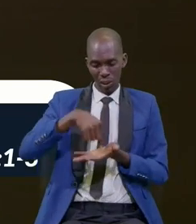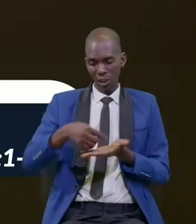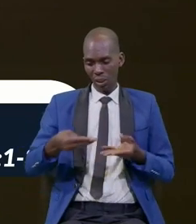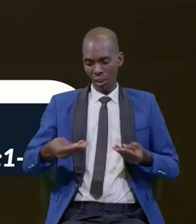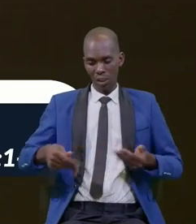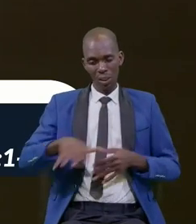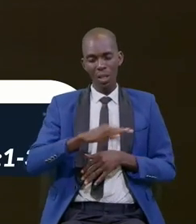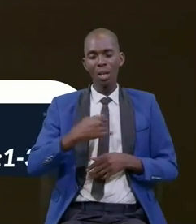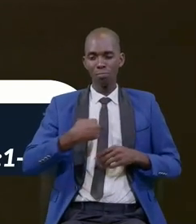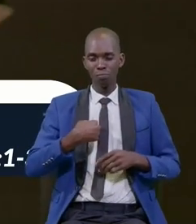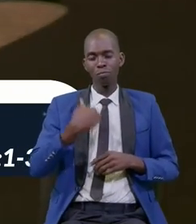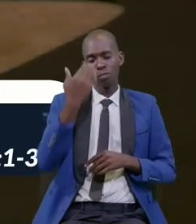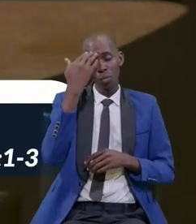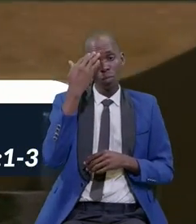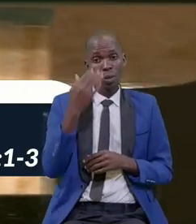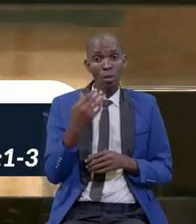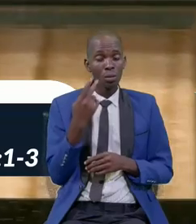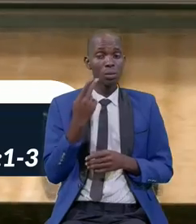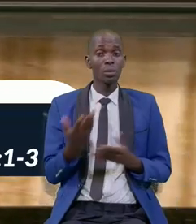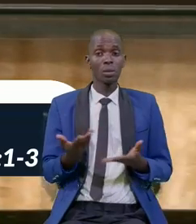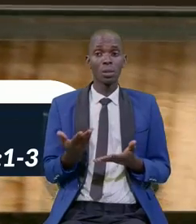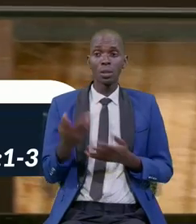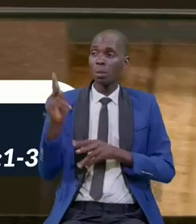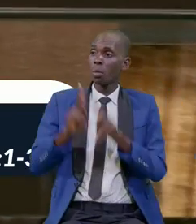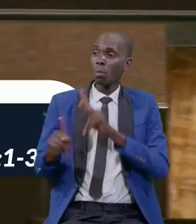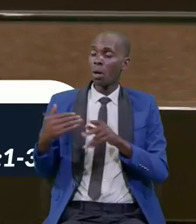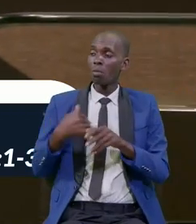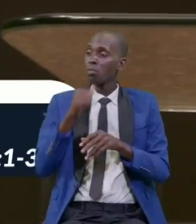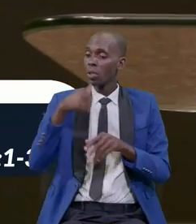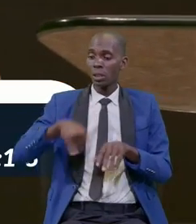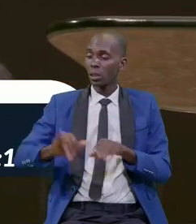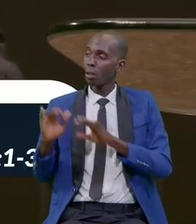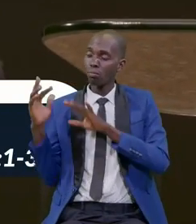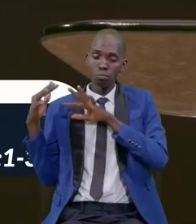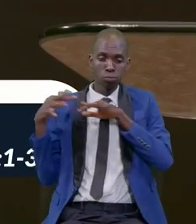sais. Ils ne sont pas encore entrés dans le pays.